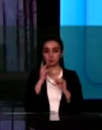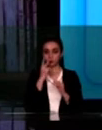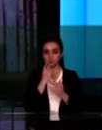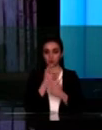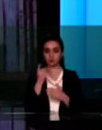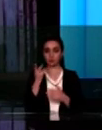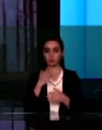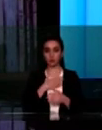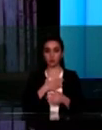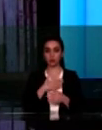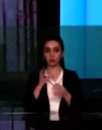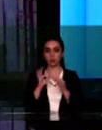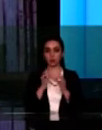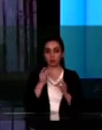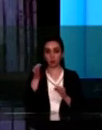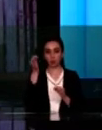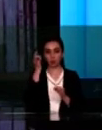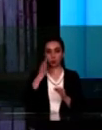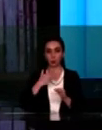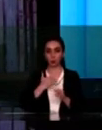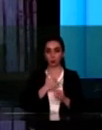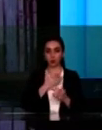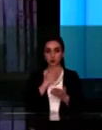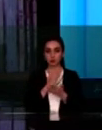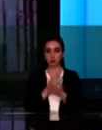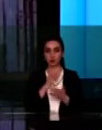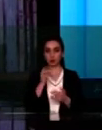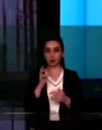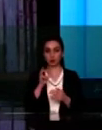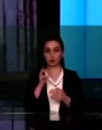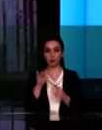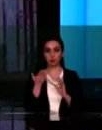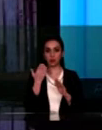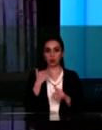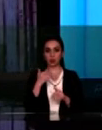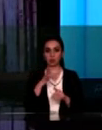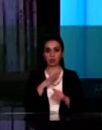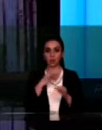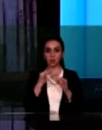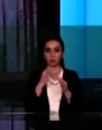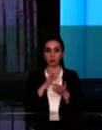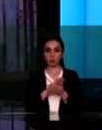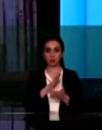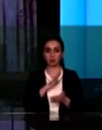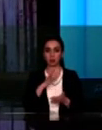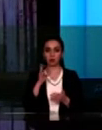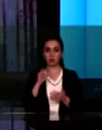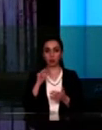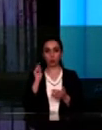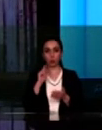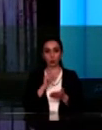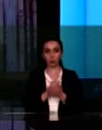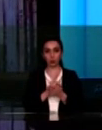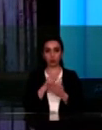приложение. Мы помним, здесь у нас находятся компоненты прошлый раз, с которыми мы с вами познакомились на уроке. Теперь